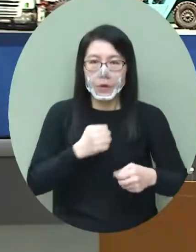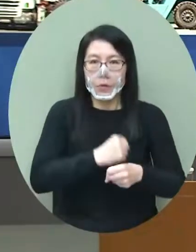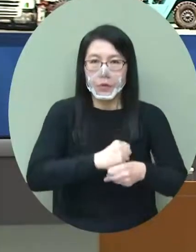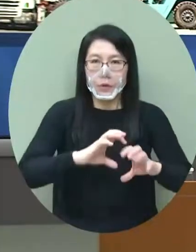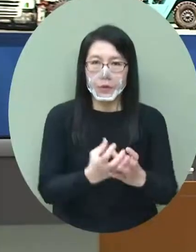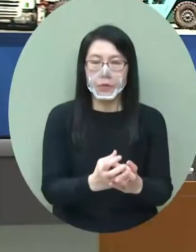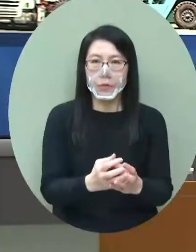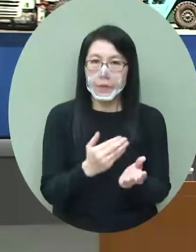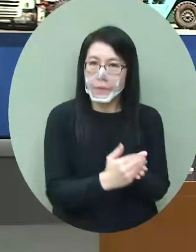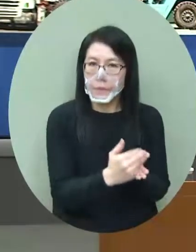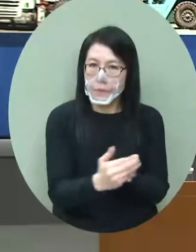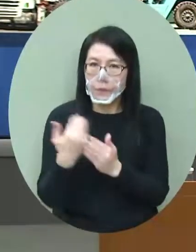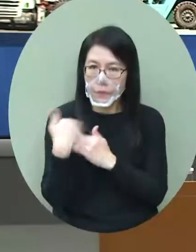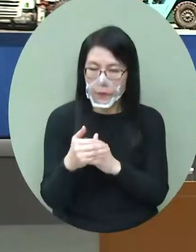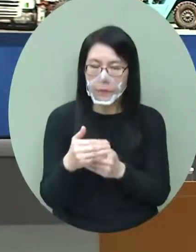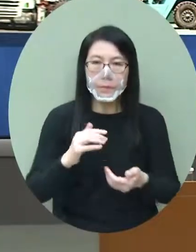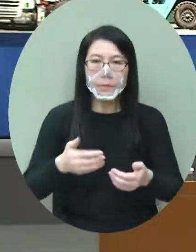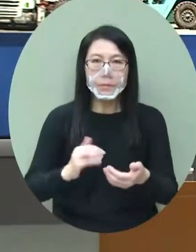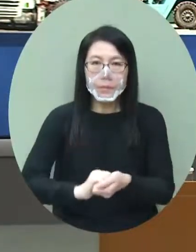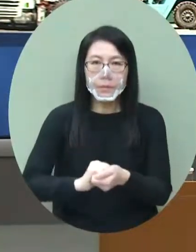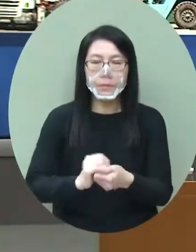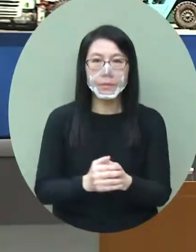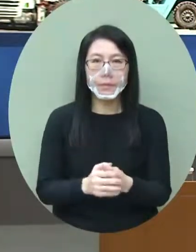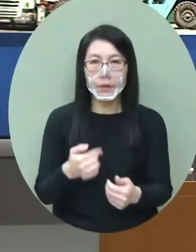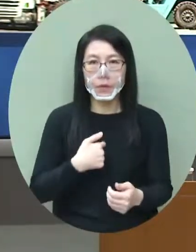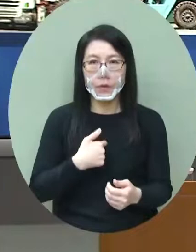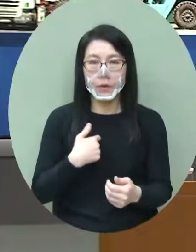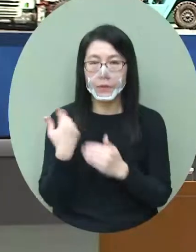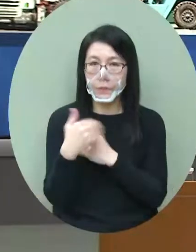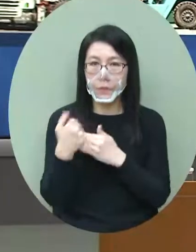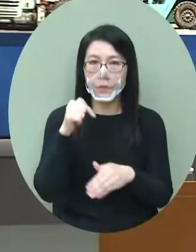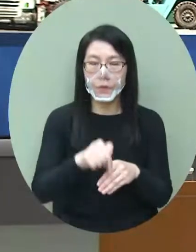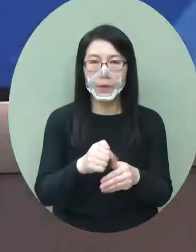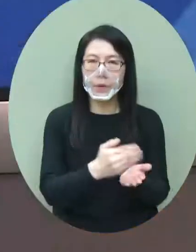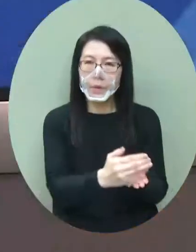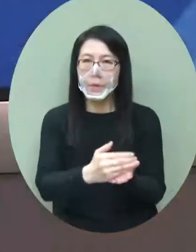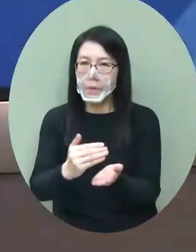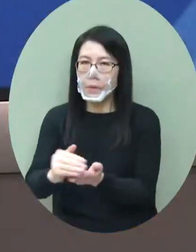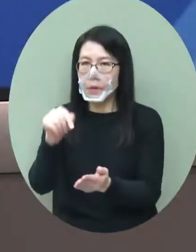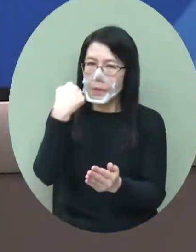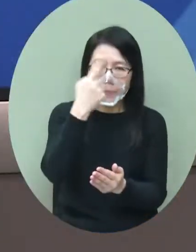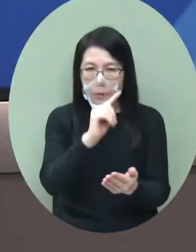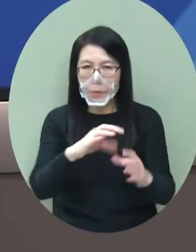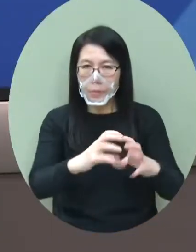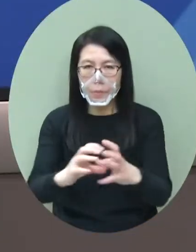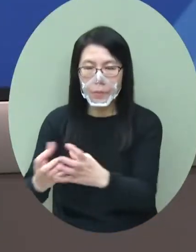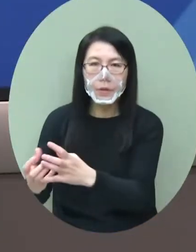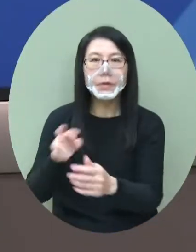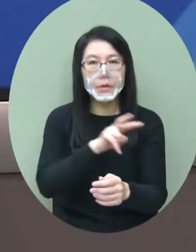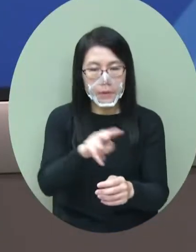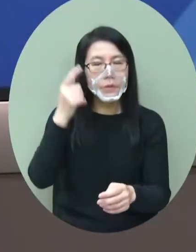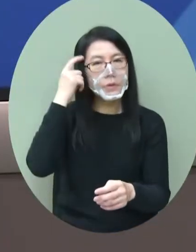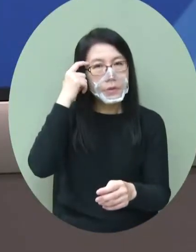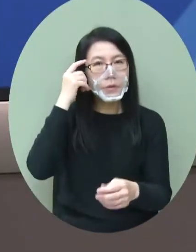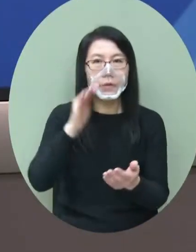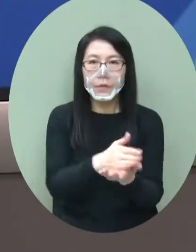的，就是呢，我们的小组呢是从供应方面进行协调，可是呢，从物资就是给了哪一些的单位部门呢，